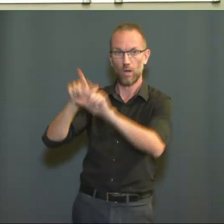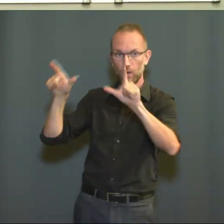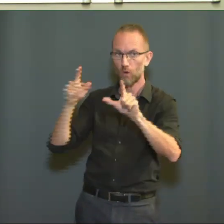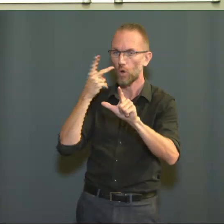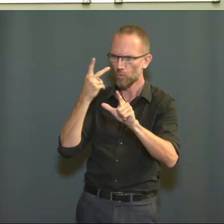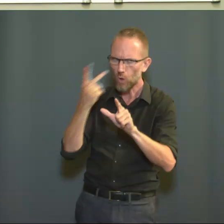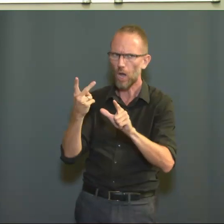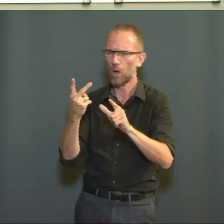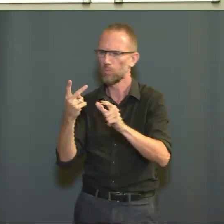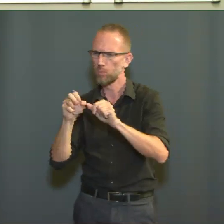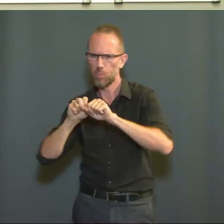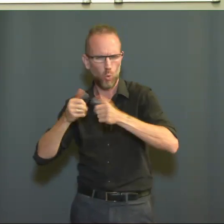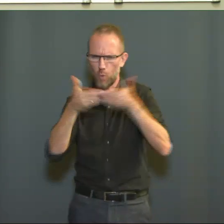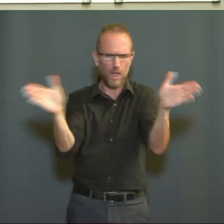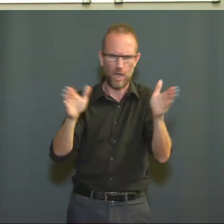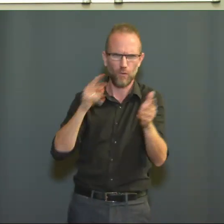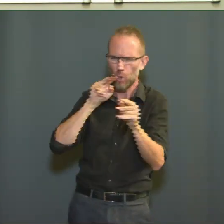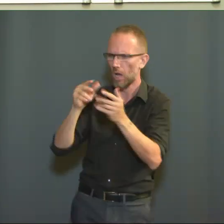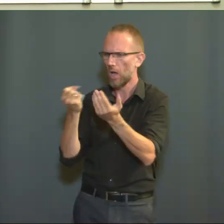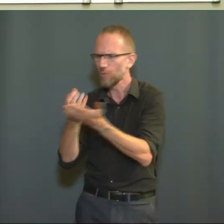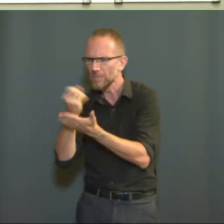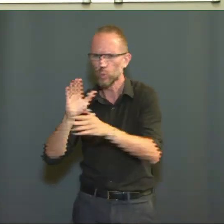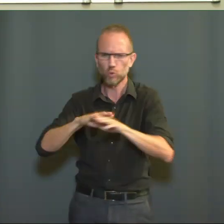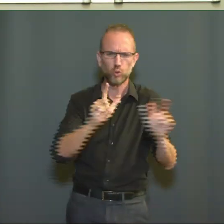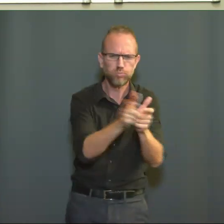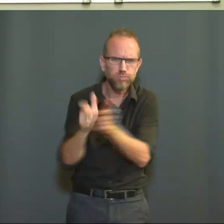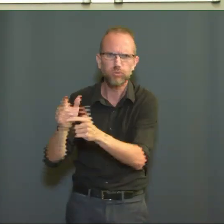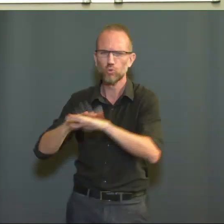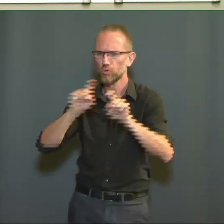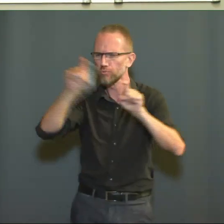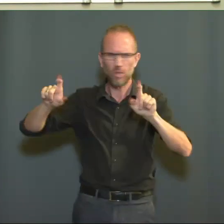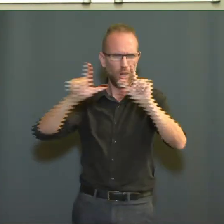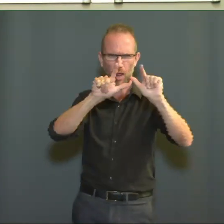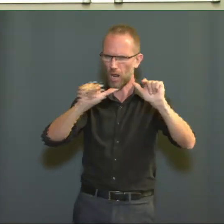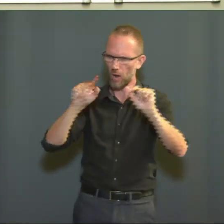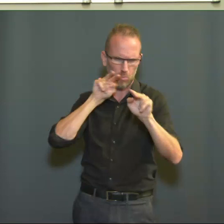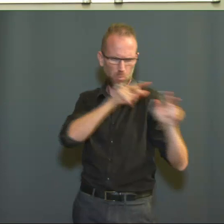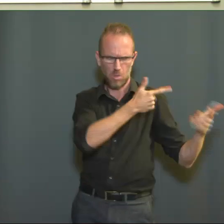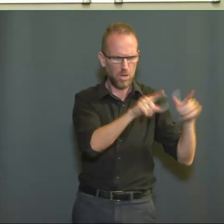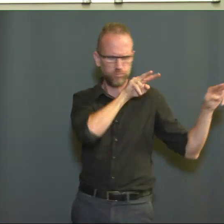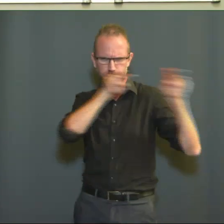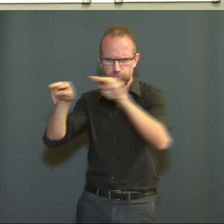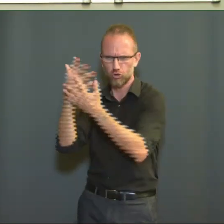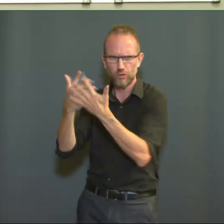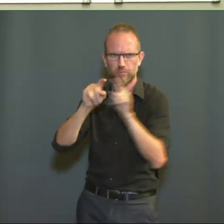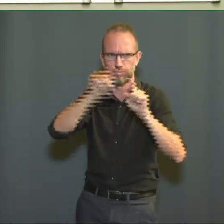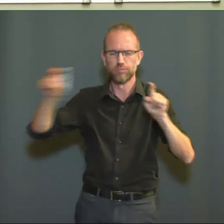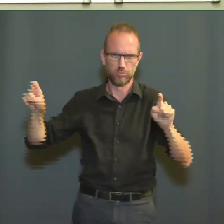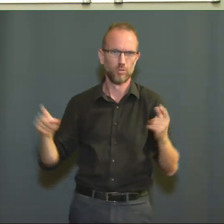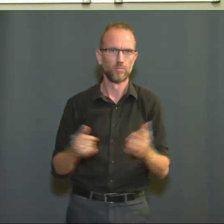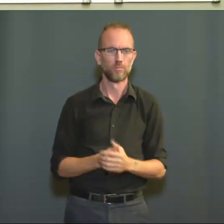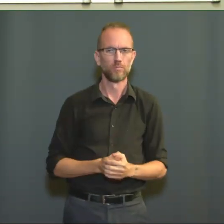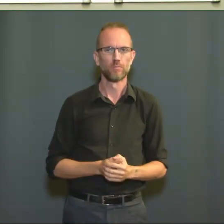regarder ce qui se passe et d'avoir une idée des tendances et des évolutions. Comme d'habitude, après Bruxelles, le plus grand nombre de